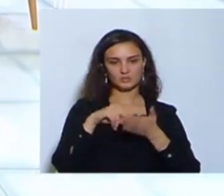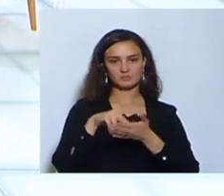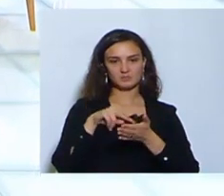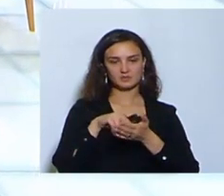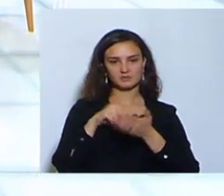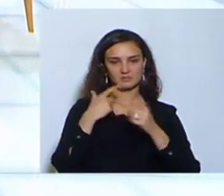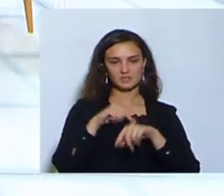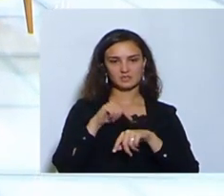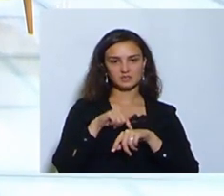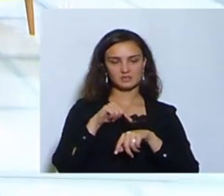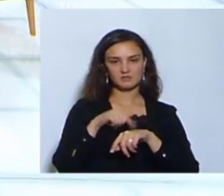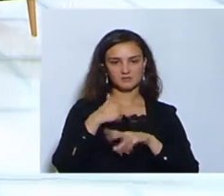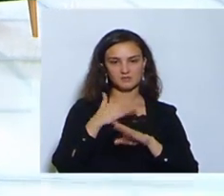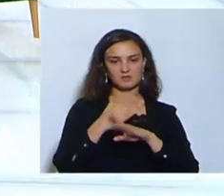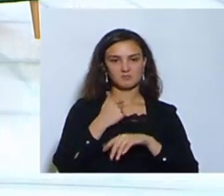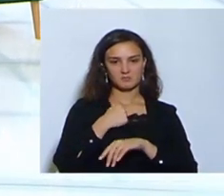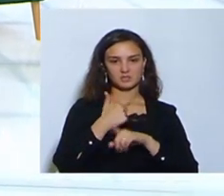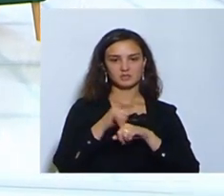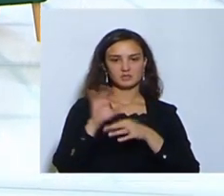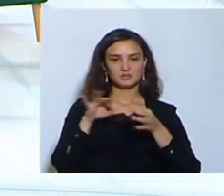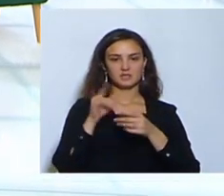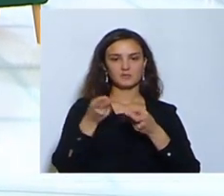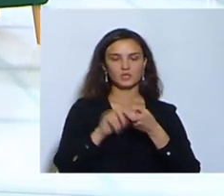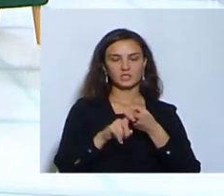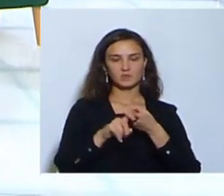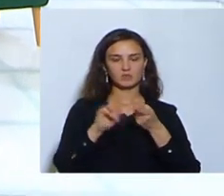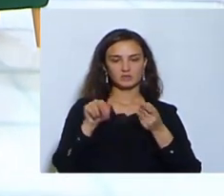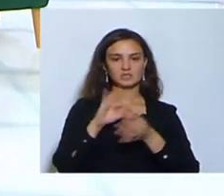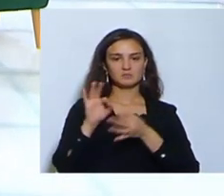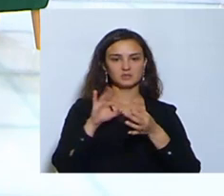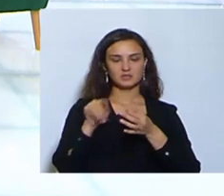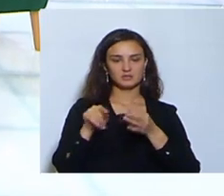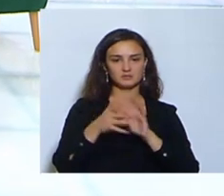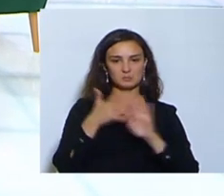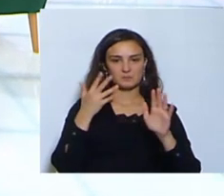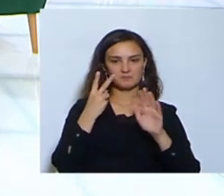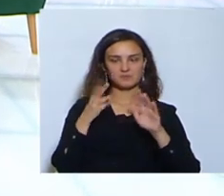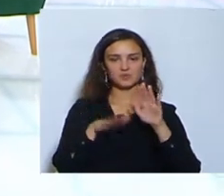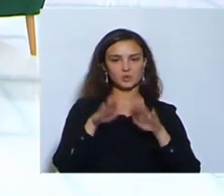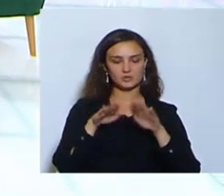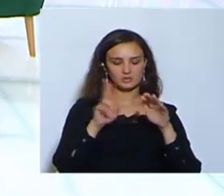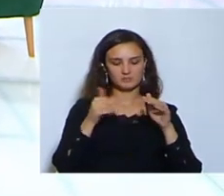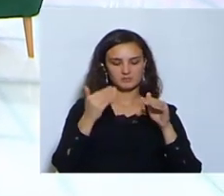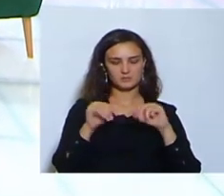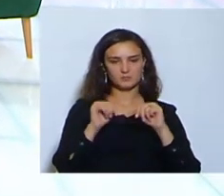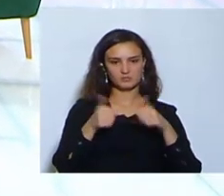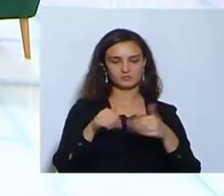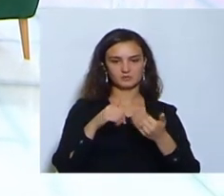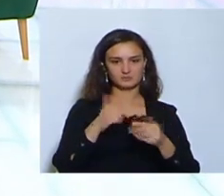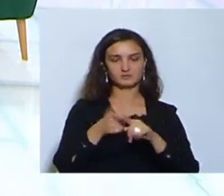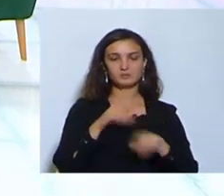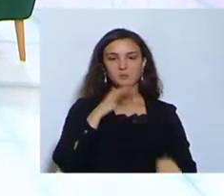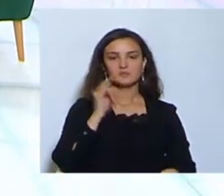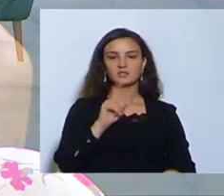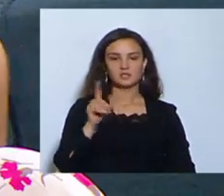ჩემი განცდა, ვინ ვარ მე, ზედმეტად არის დამოკიდებული და ზედმეტად განისაზღვრება მისი წონით და მისი ფორმით. ძალიან